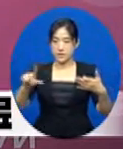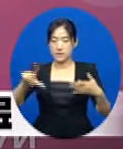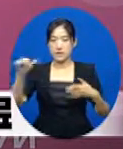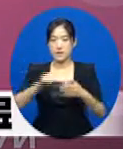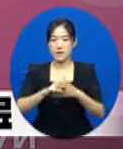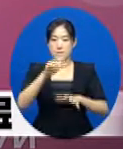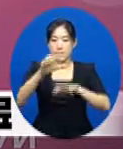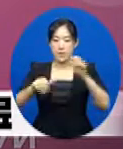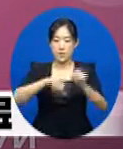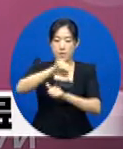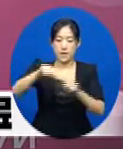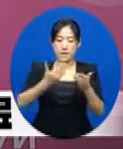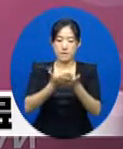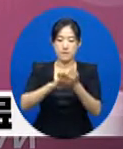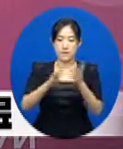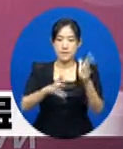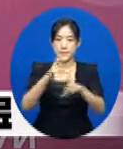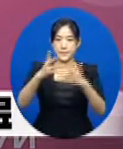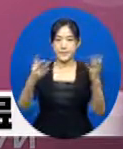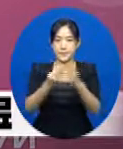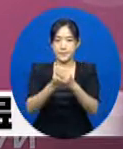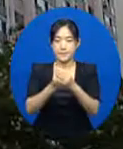마을 환경 개선 사업을 완료했습니다.